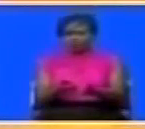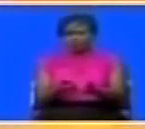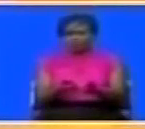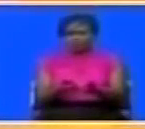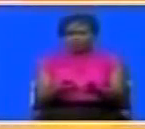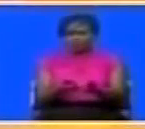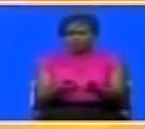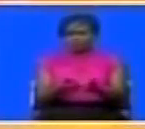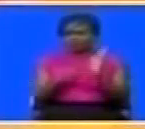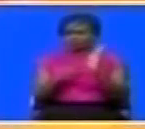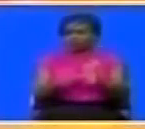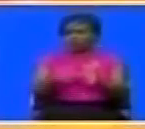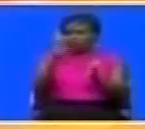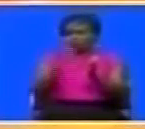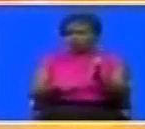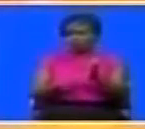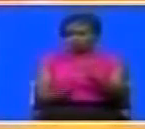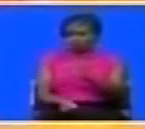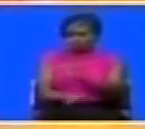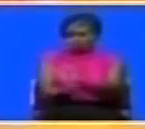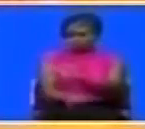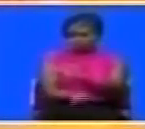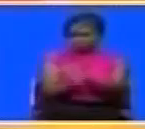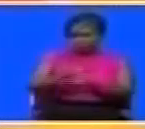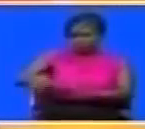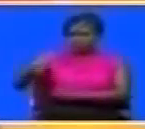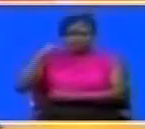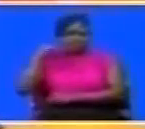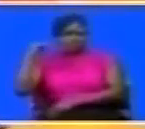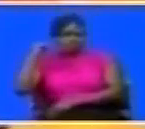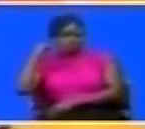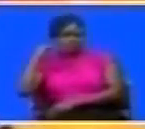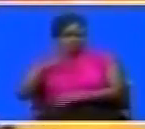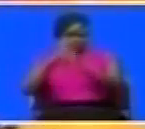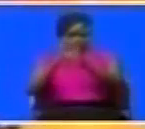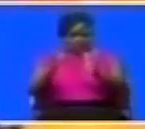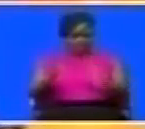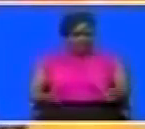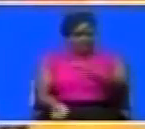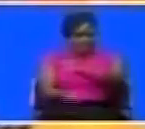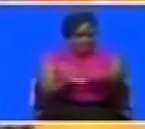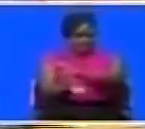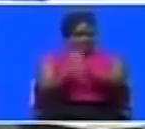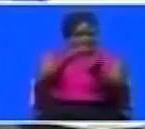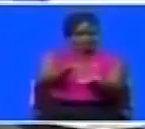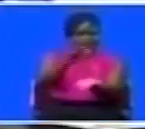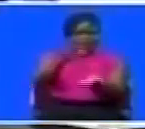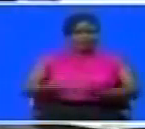serikali iliyoonyesha ubadhirifu wa fedha katika kaunti ya Nakuru. Kamchemenza anaarifu zaidi.